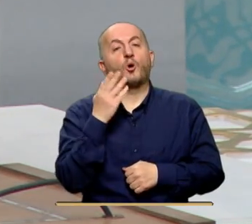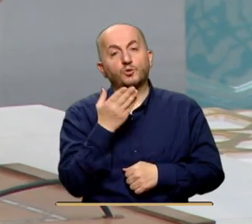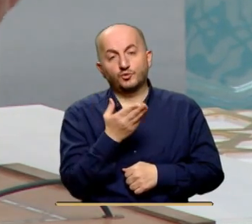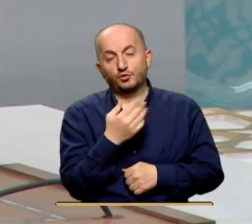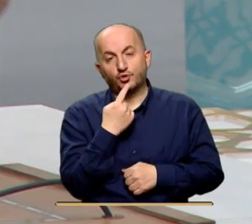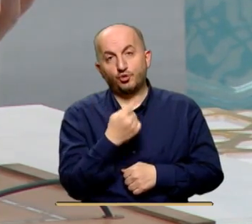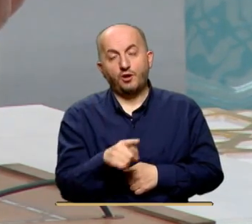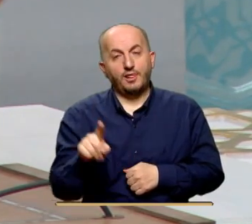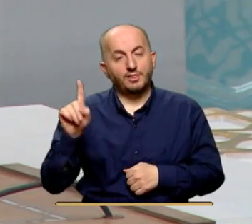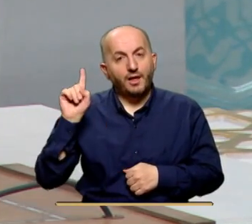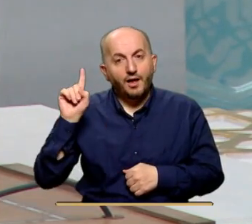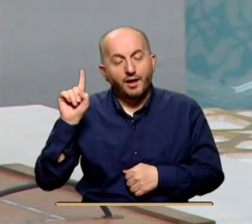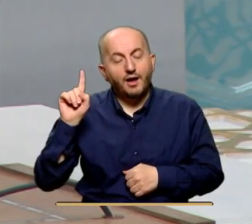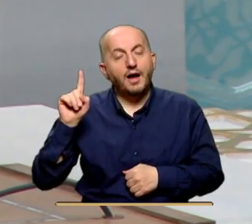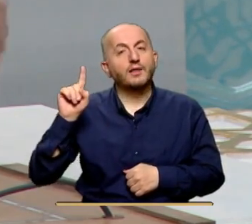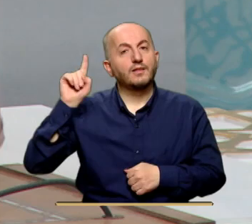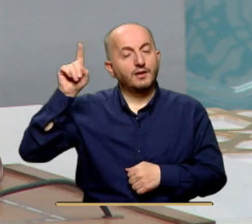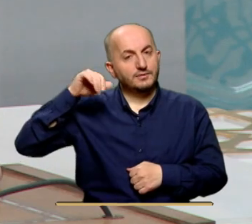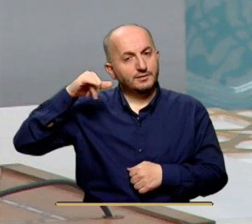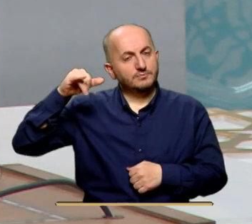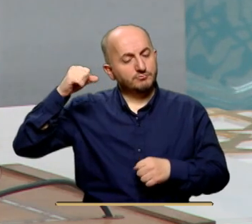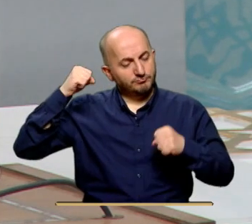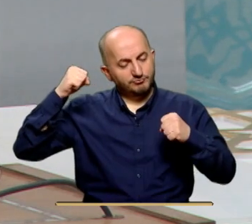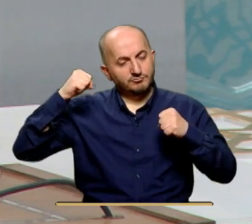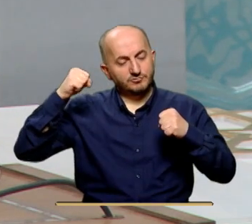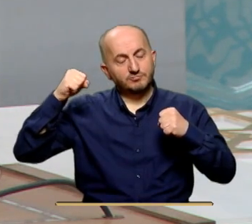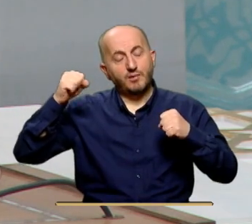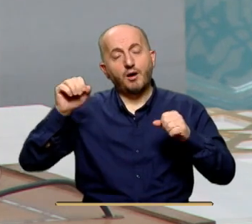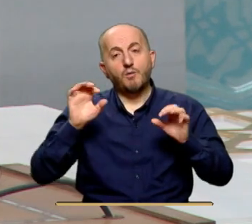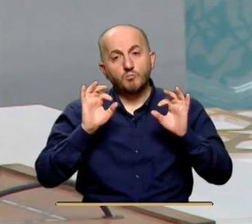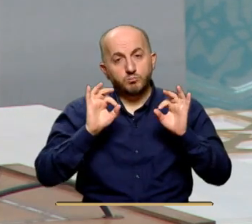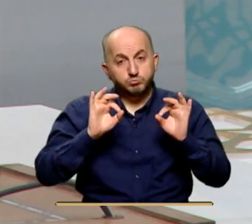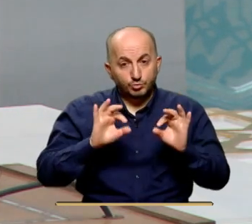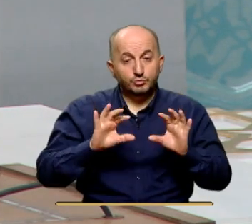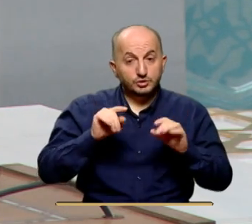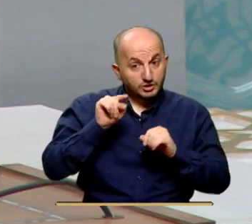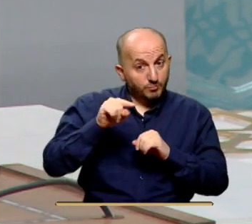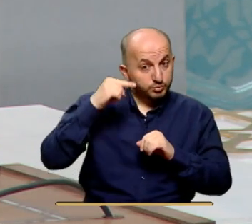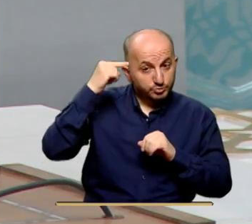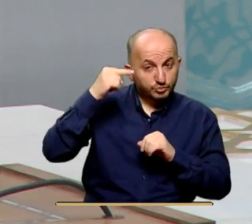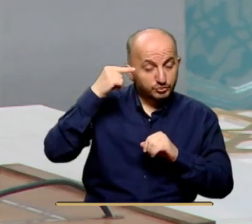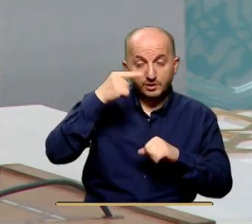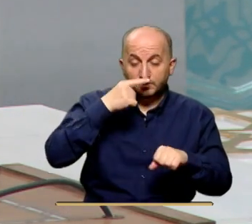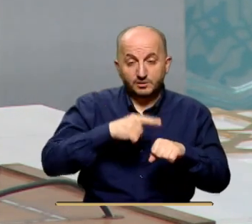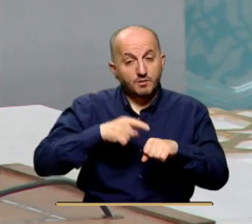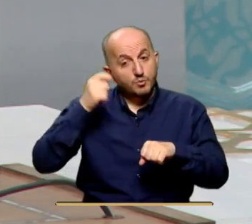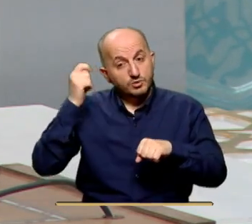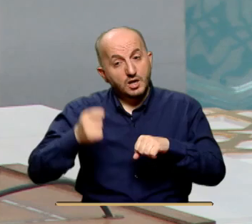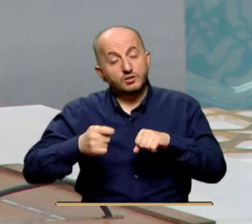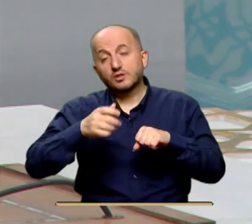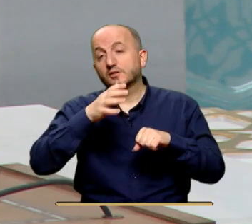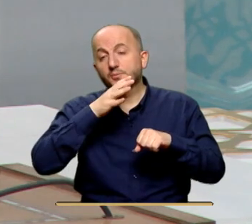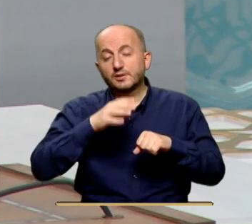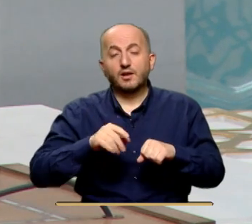Cenab-ı Hak. Yani benim katımda onlar diri. İşte bu şuura inanan, bu gerçeği bilen,